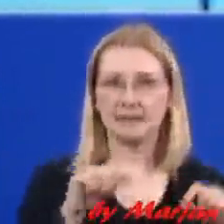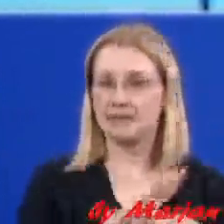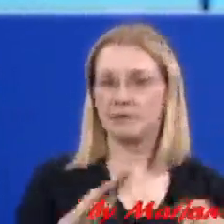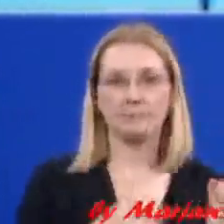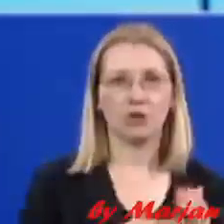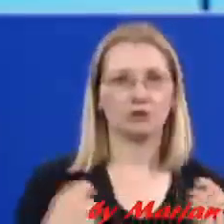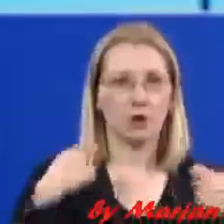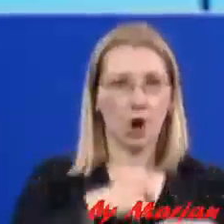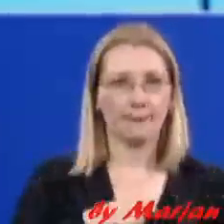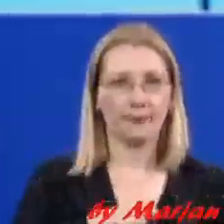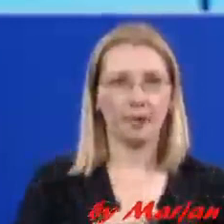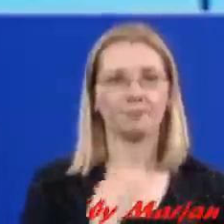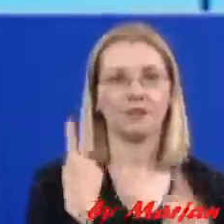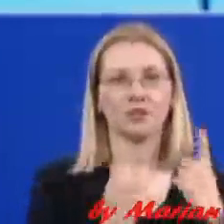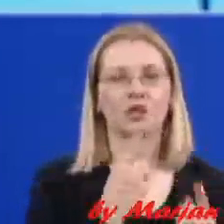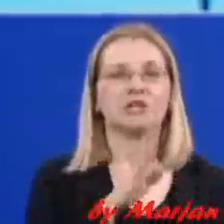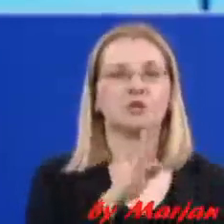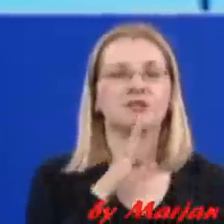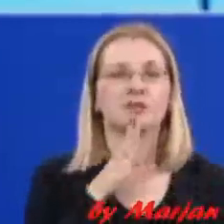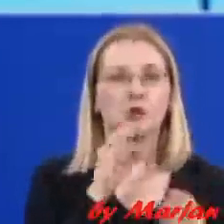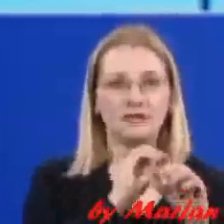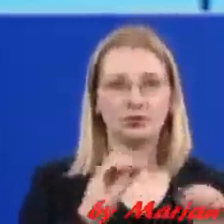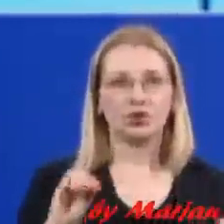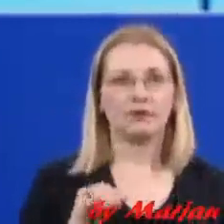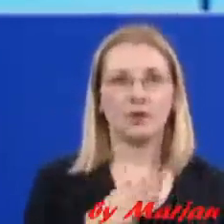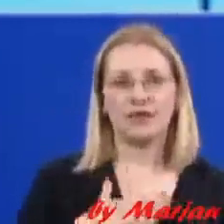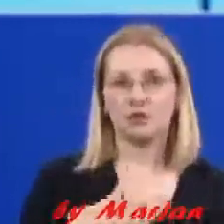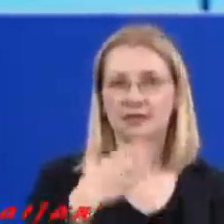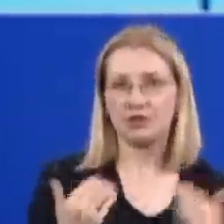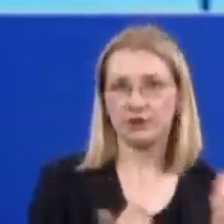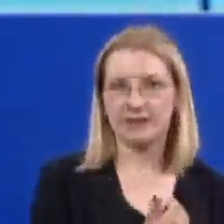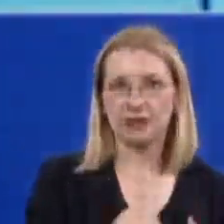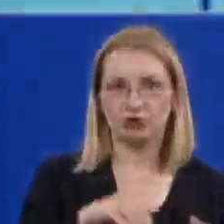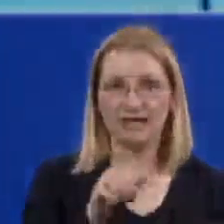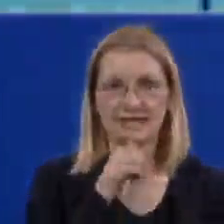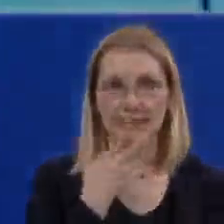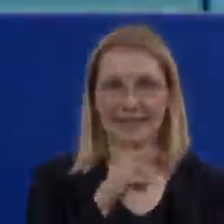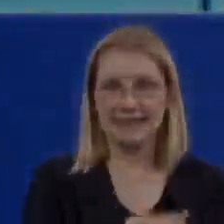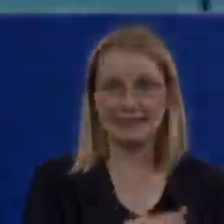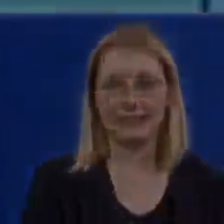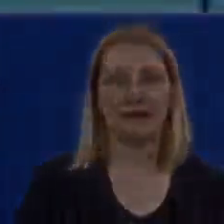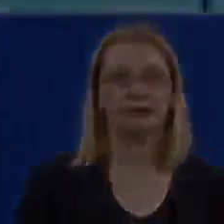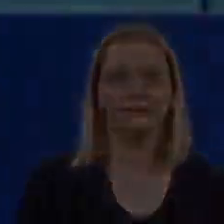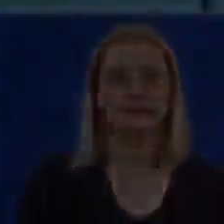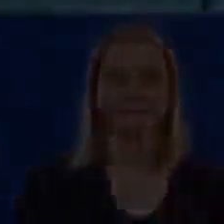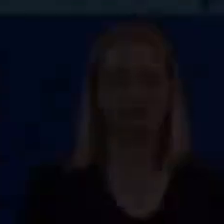potrebnom opremom. O situaciji u Sisku izvještavat ćemo vas i u našim idućim vijestima u 16:50.